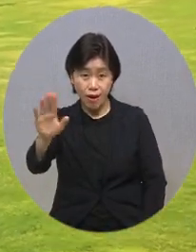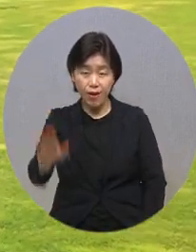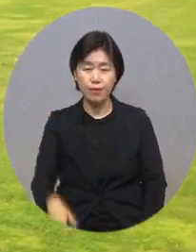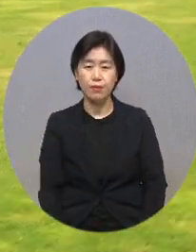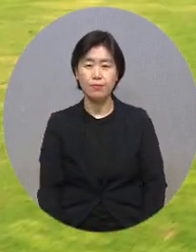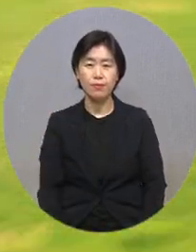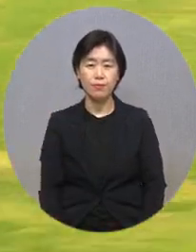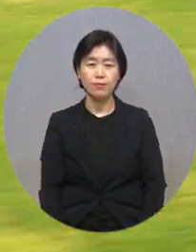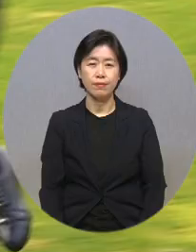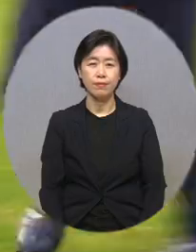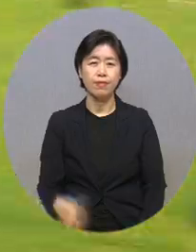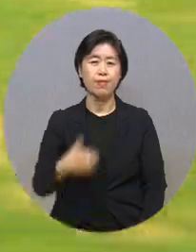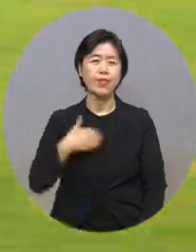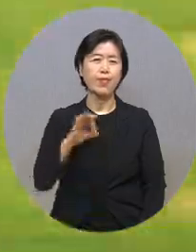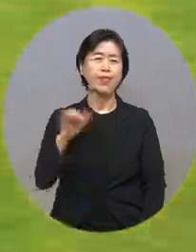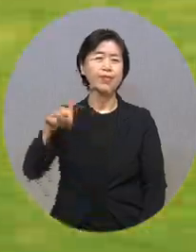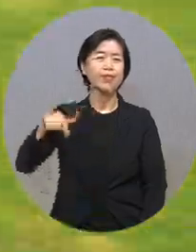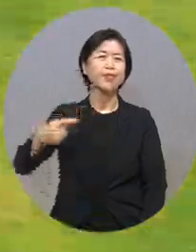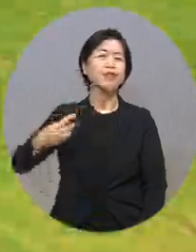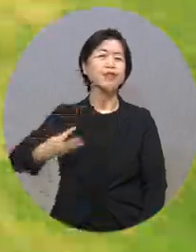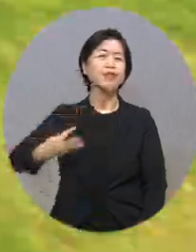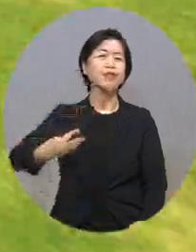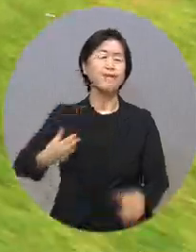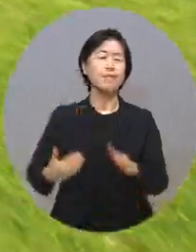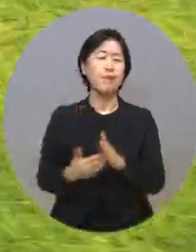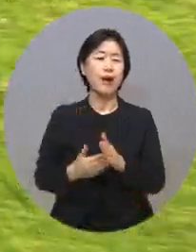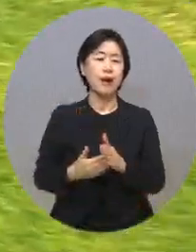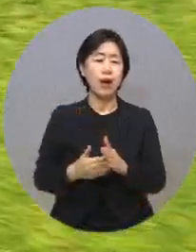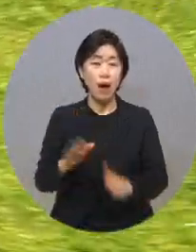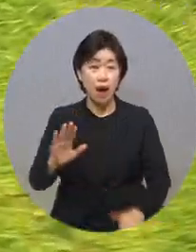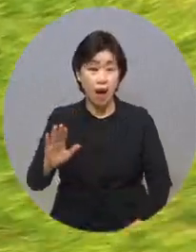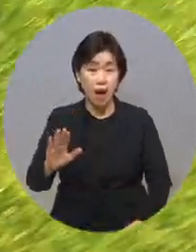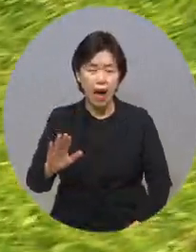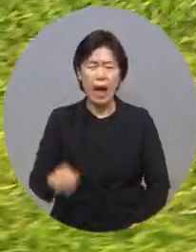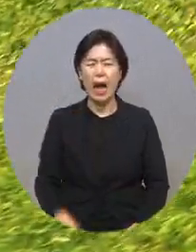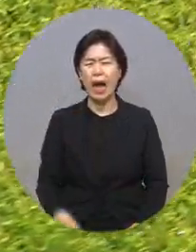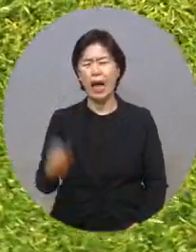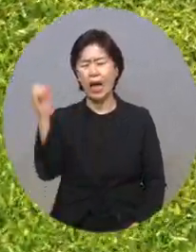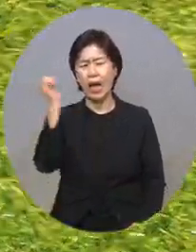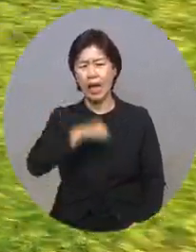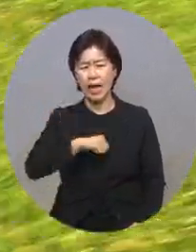했어요! 진짜? 아, 아니야? 공인 줄 알았어.